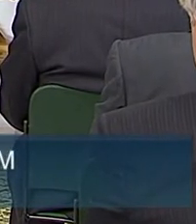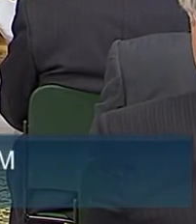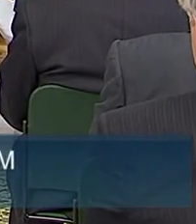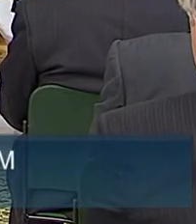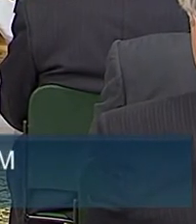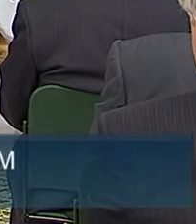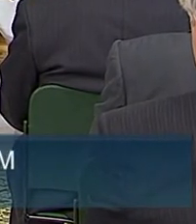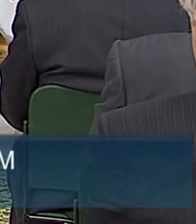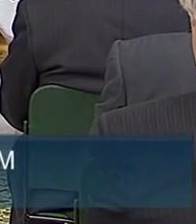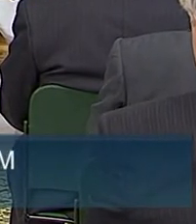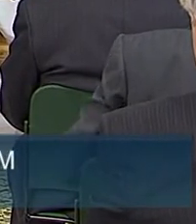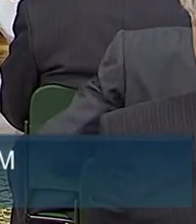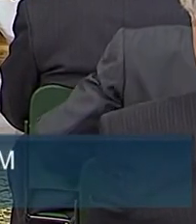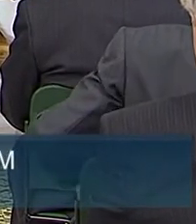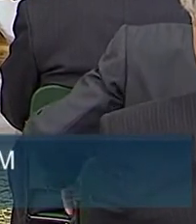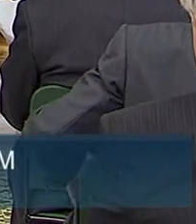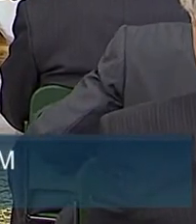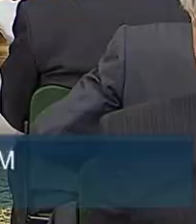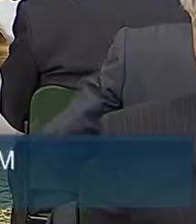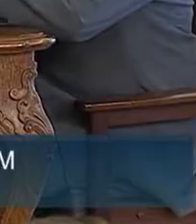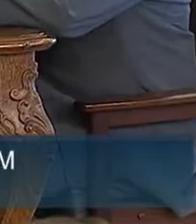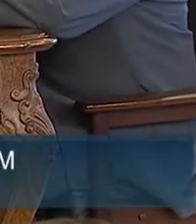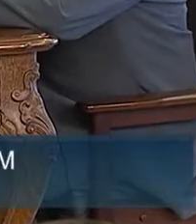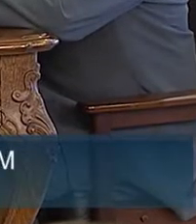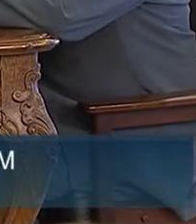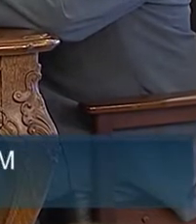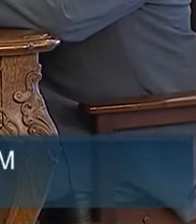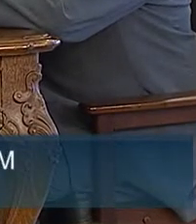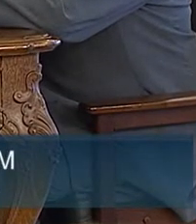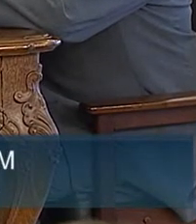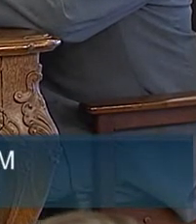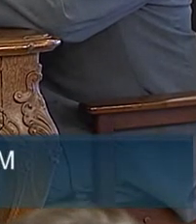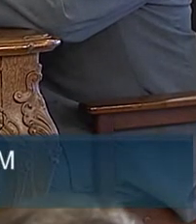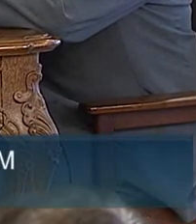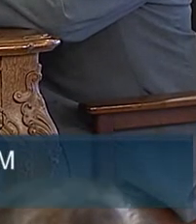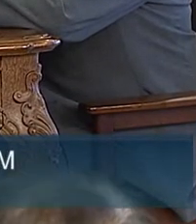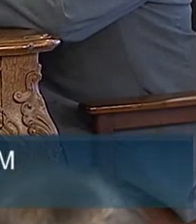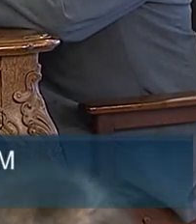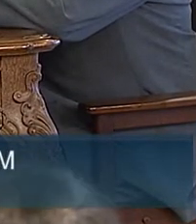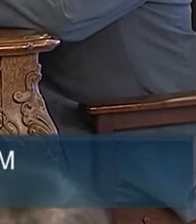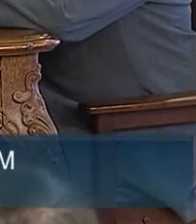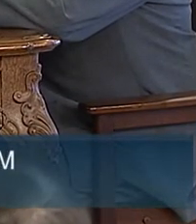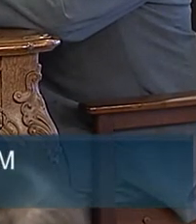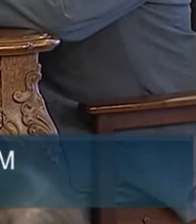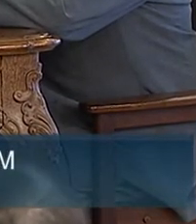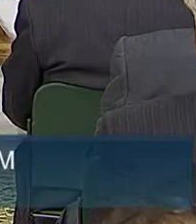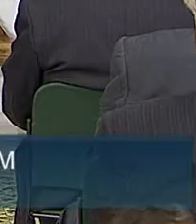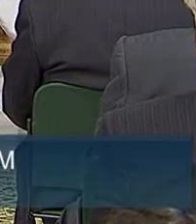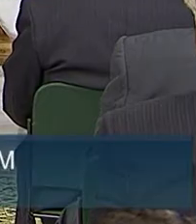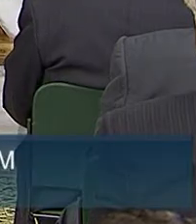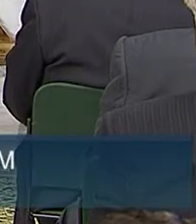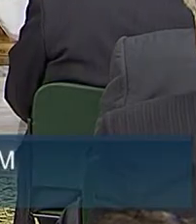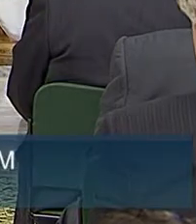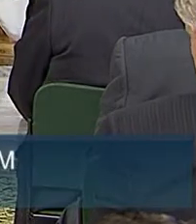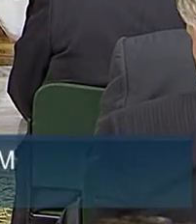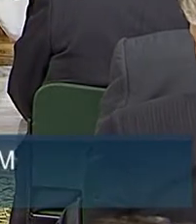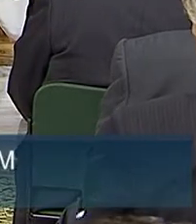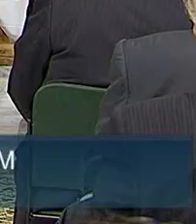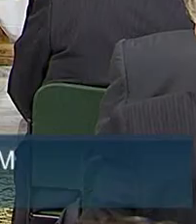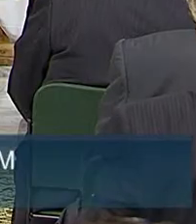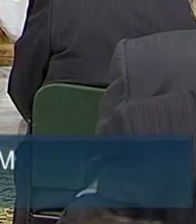윤상직 한국산업부 장관님과 이번 하말류 개발상공부 장관님께서 서명하시겠습니다.